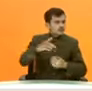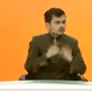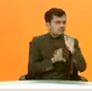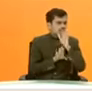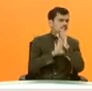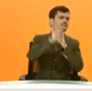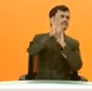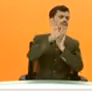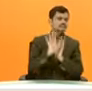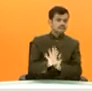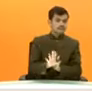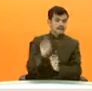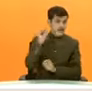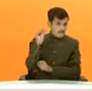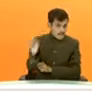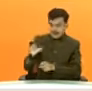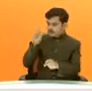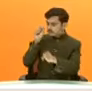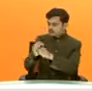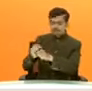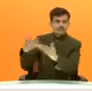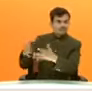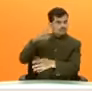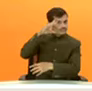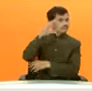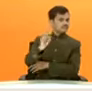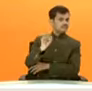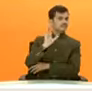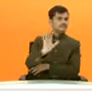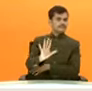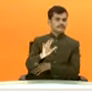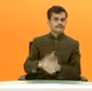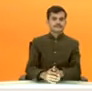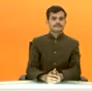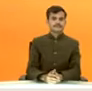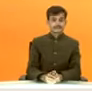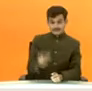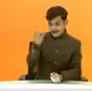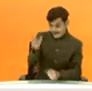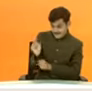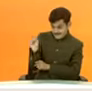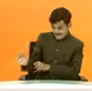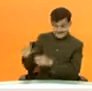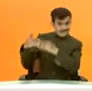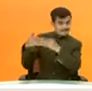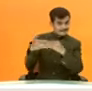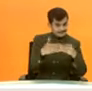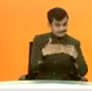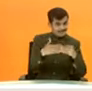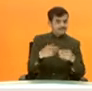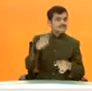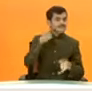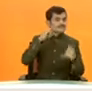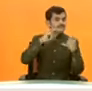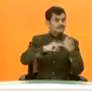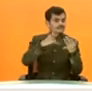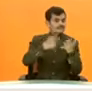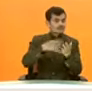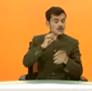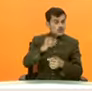देने में उनके योगदान को हमेशा याद किया जाएगा। उनके नेतृत्व में इसरो को एक